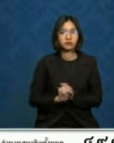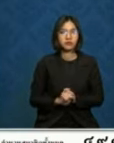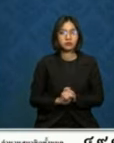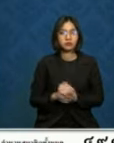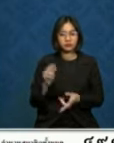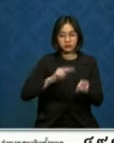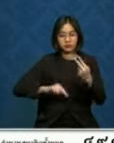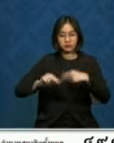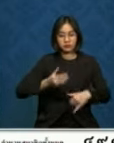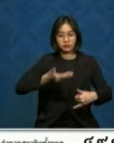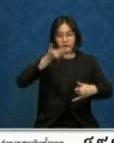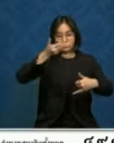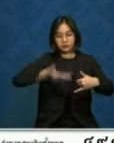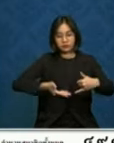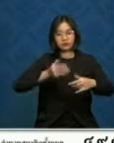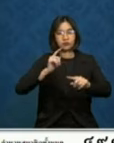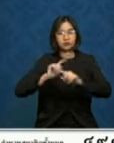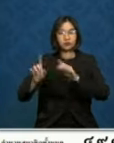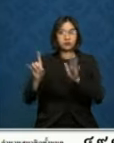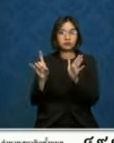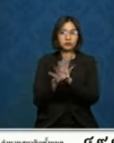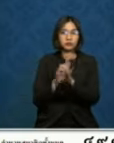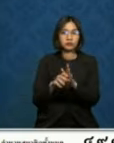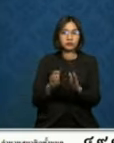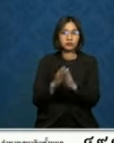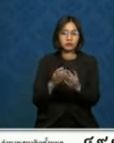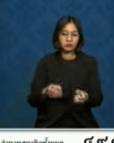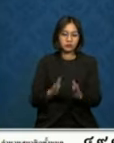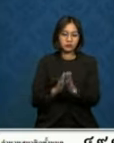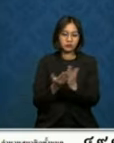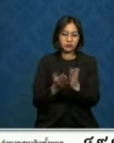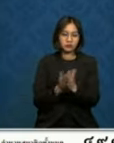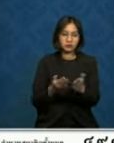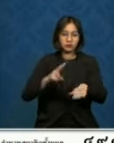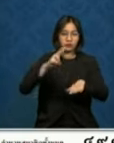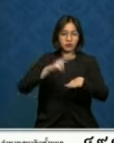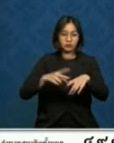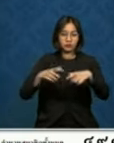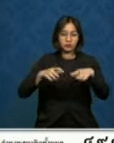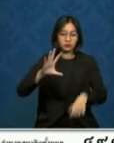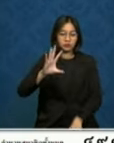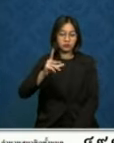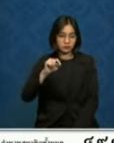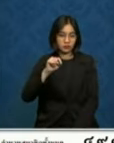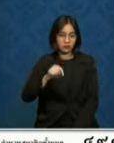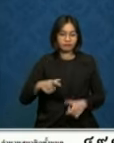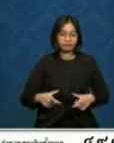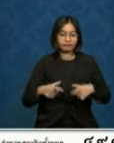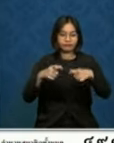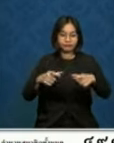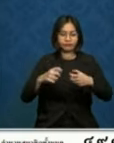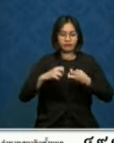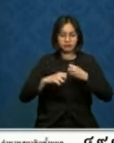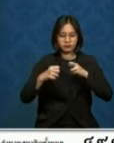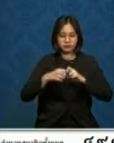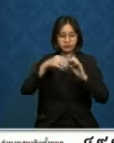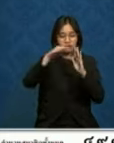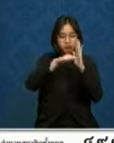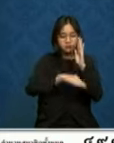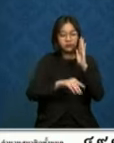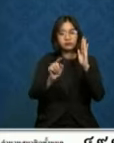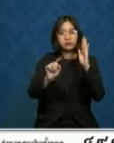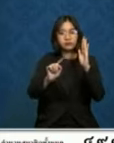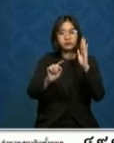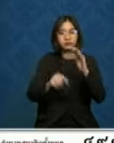ตรวจอัตลักษณ์บุคคลนะครับสุดท้ายไปทำวีซ่านะครับเพื่อออกใบสีชมพูที่ศูนย์ CI ครับคราวนี้ปัญหามันอยู่ที่ขั้นตอนไหนครับท่านประธานมันอ